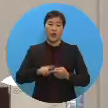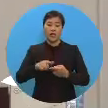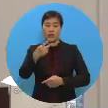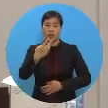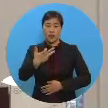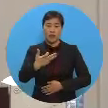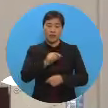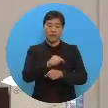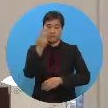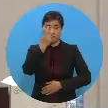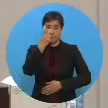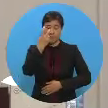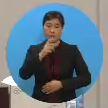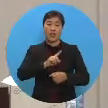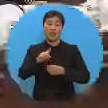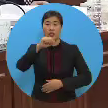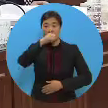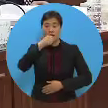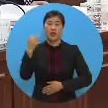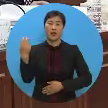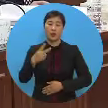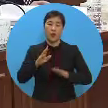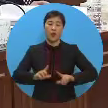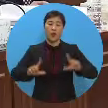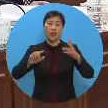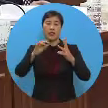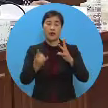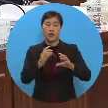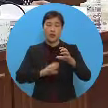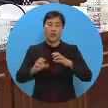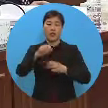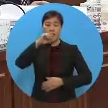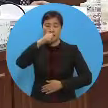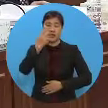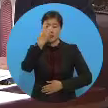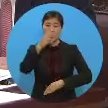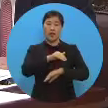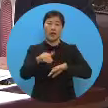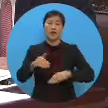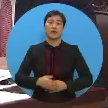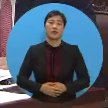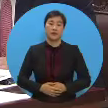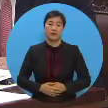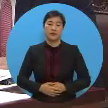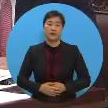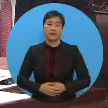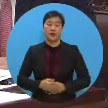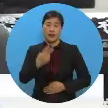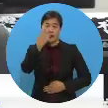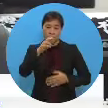대한 2018년도 행정사무감사와 내년도 예산안 및 올해 제3회 추가경정예산안을 심사할